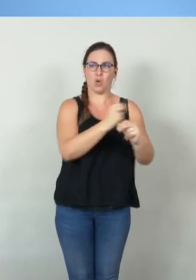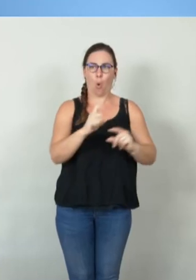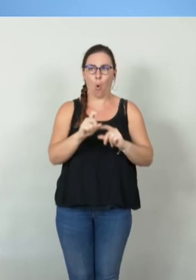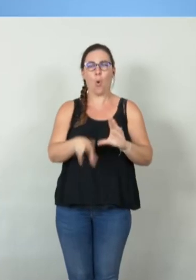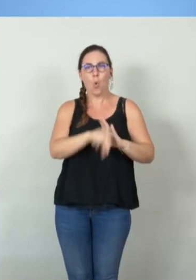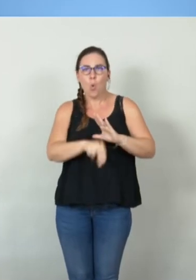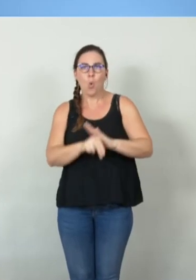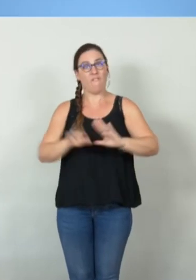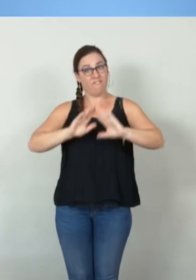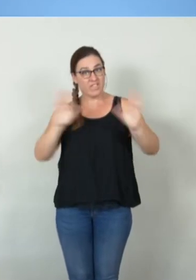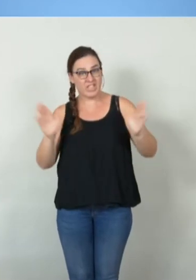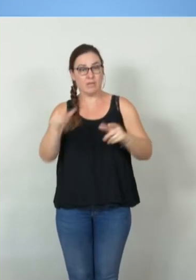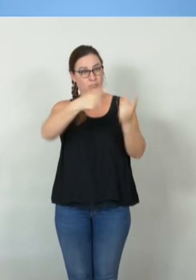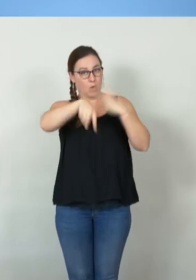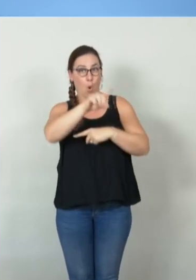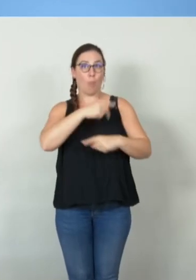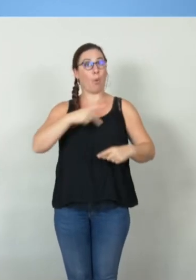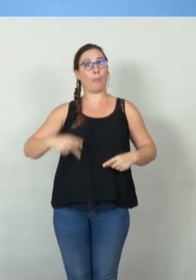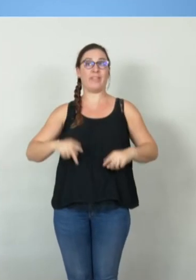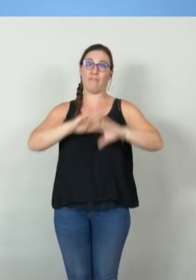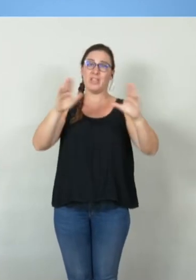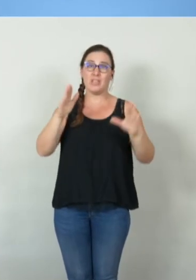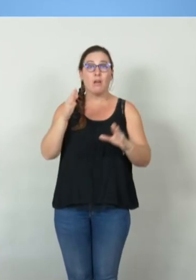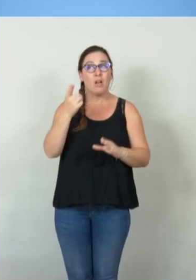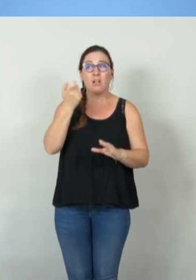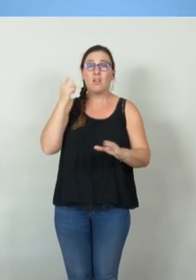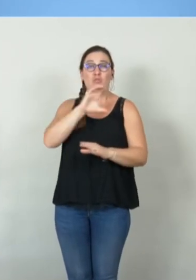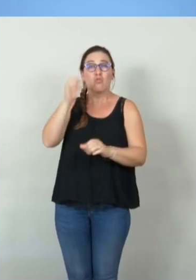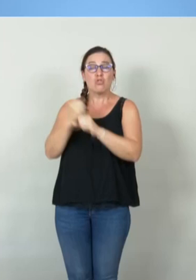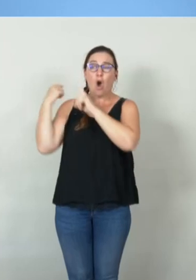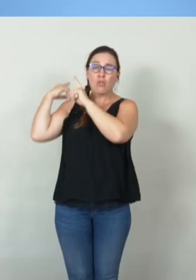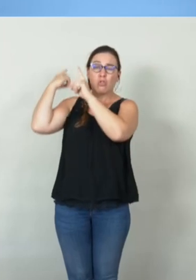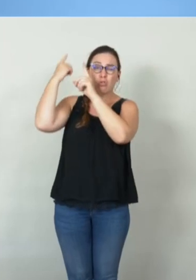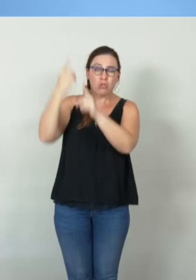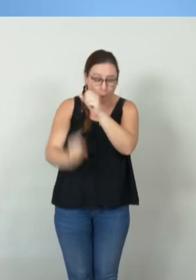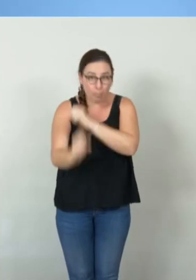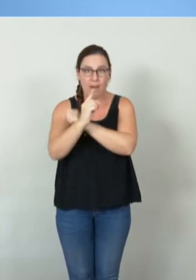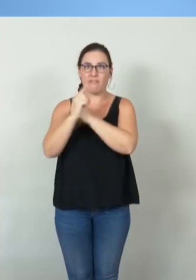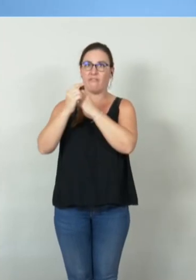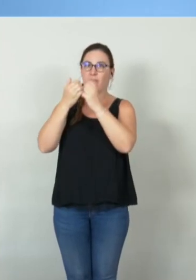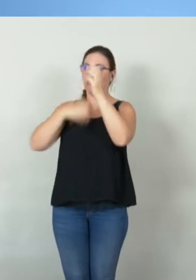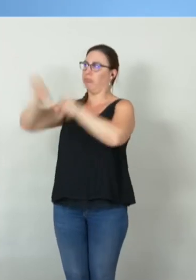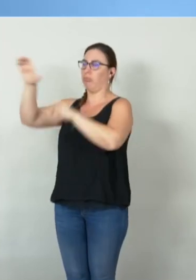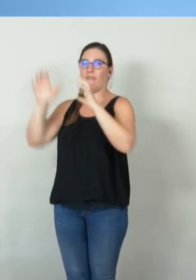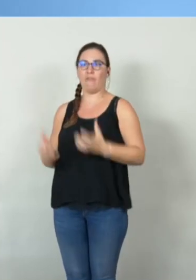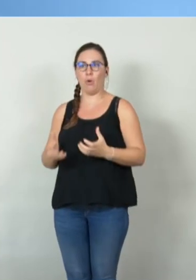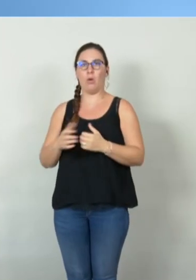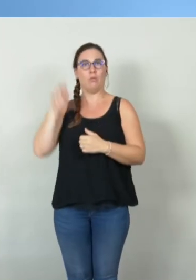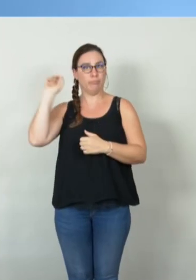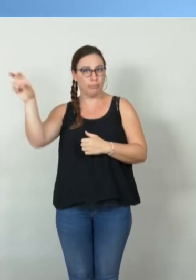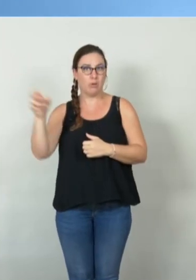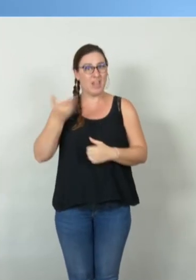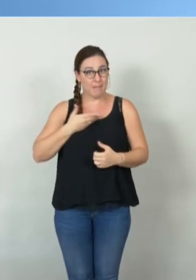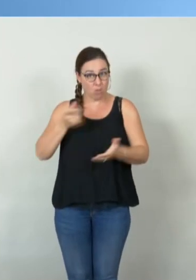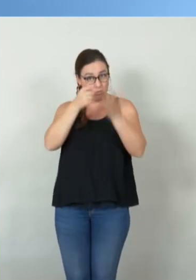grenoblois qui sont propriétés depuis 100 ans sans interruption et au final c'est nous qui devons de l'argent à